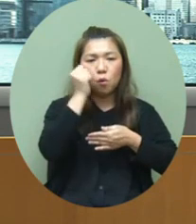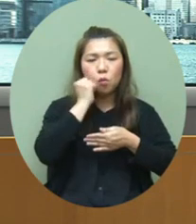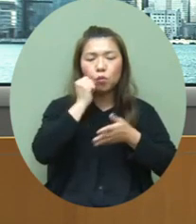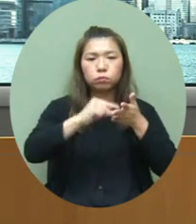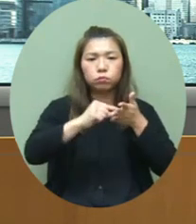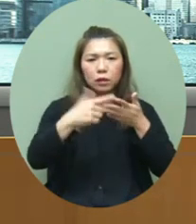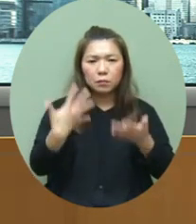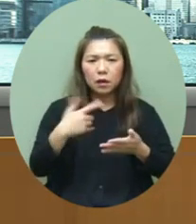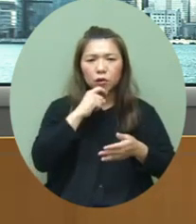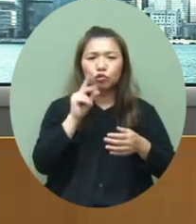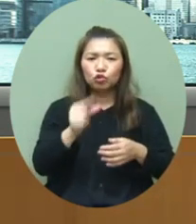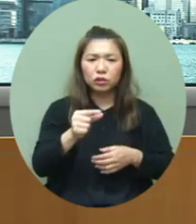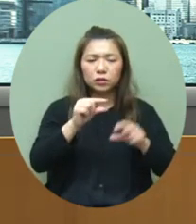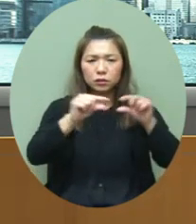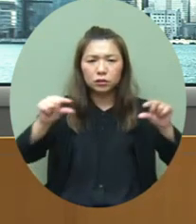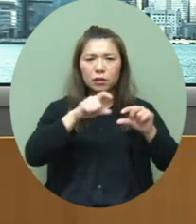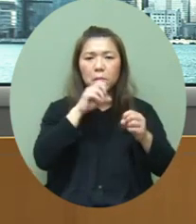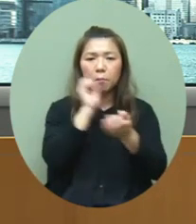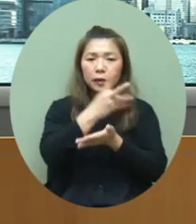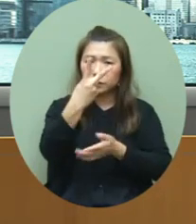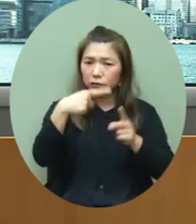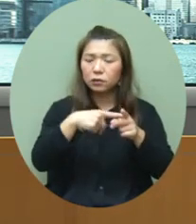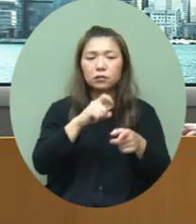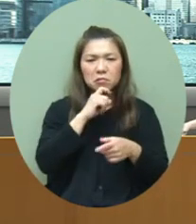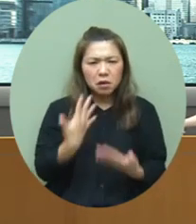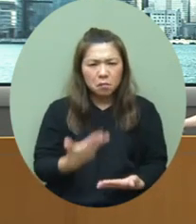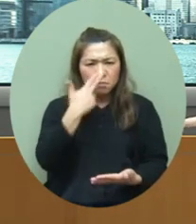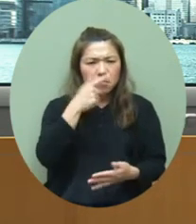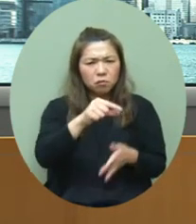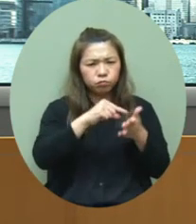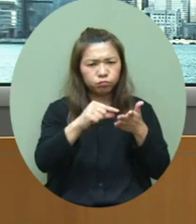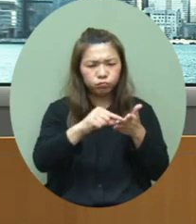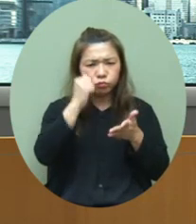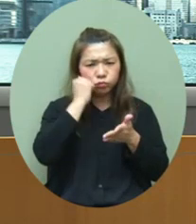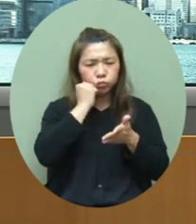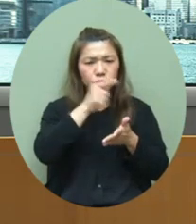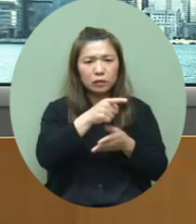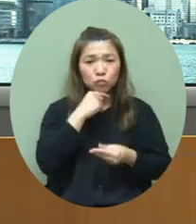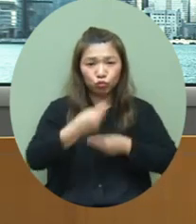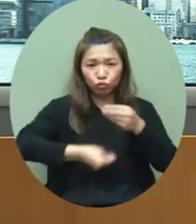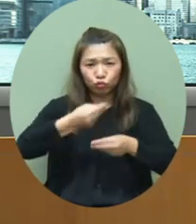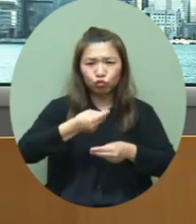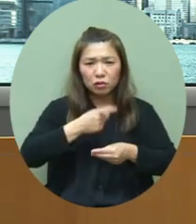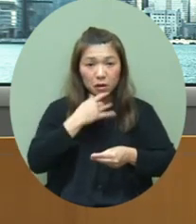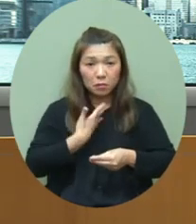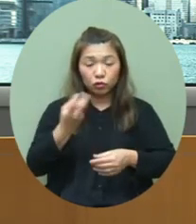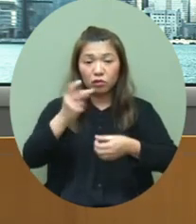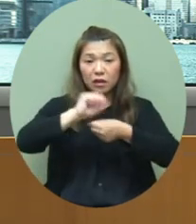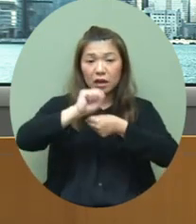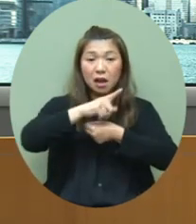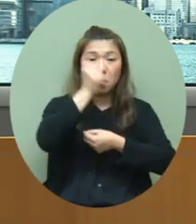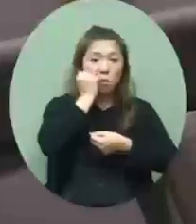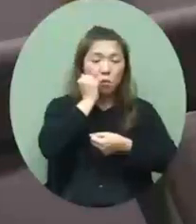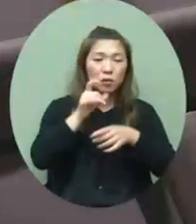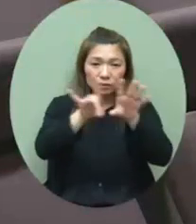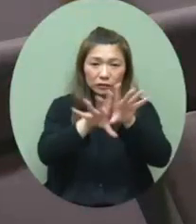講到今日地下層有新增兩個個案啦，都想問一下估計呢間安老院嗰個傳播途徑會係點樣嘅咧？即係估計係唔係長者